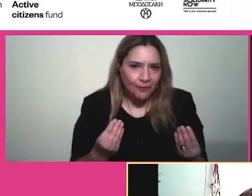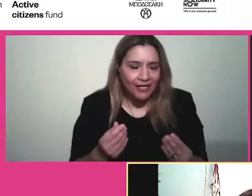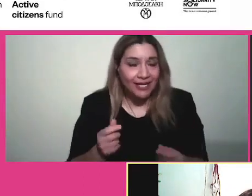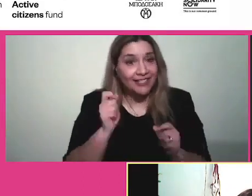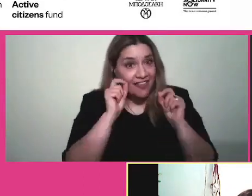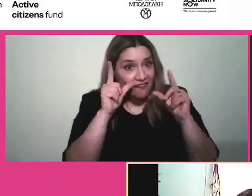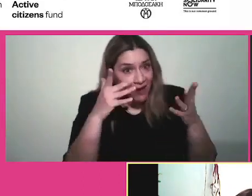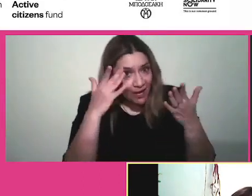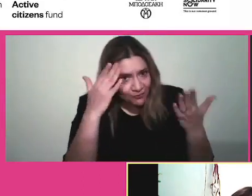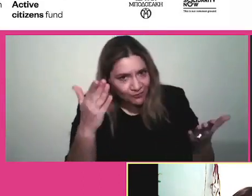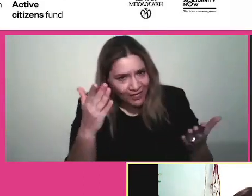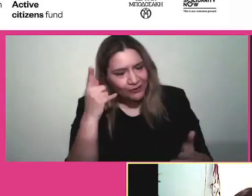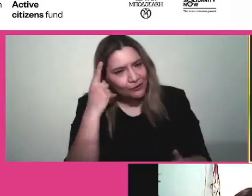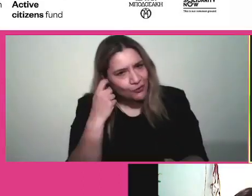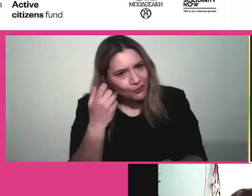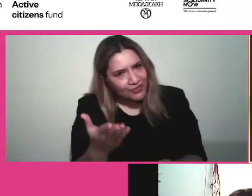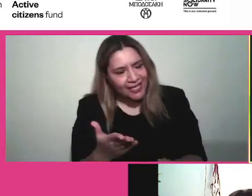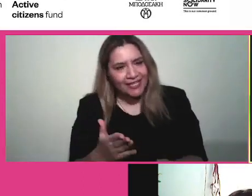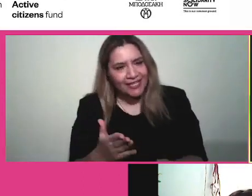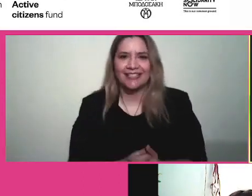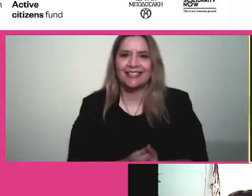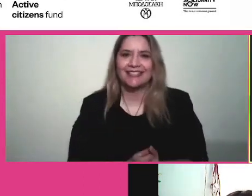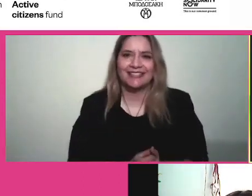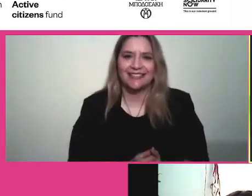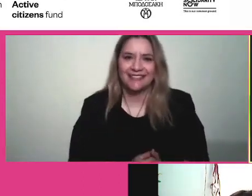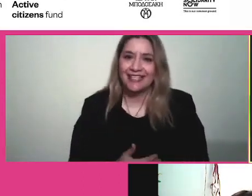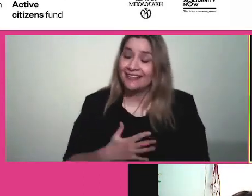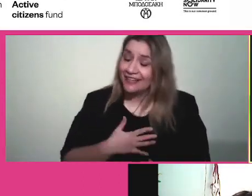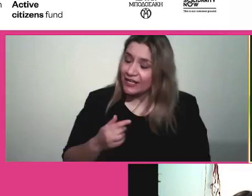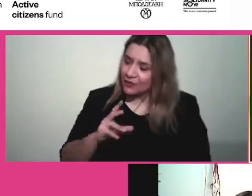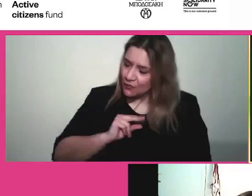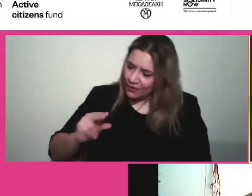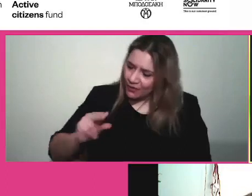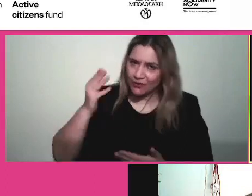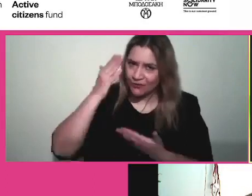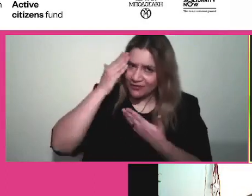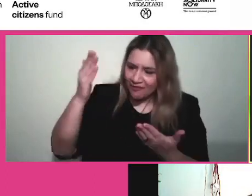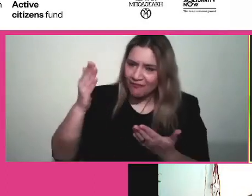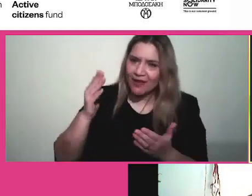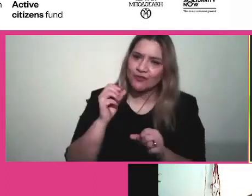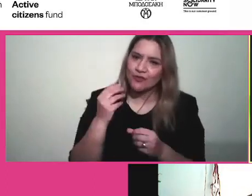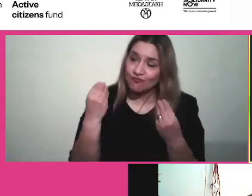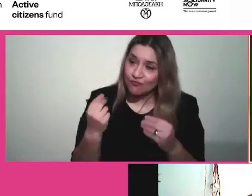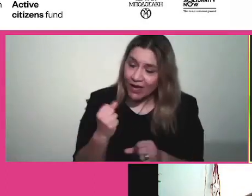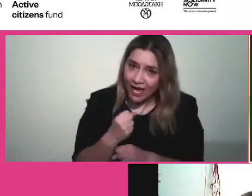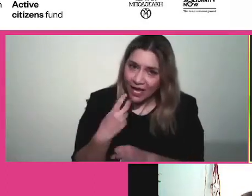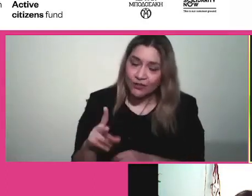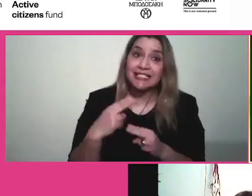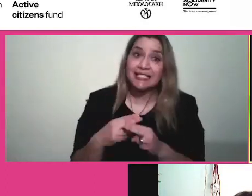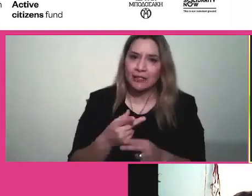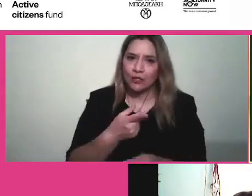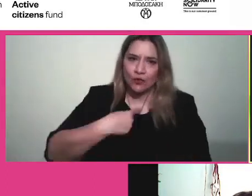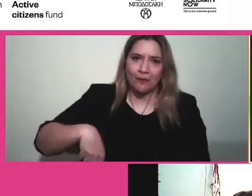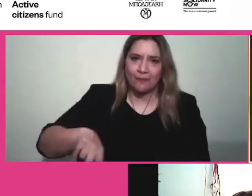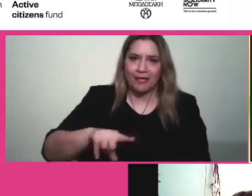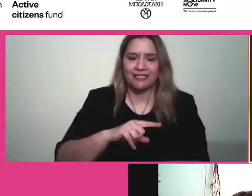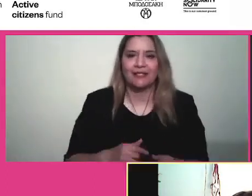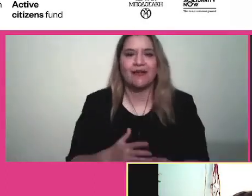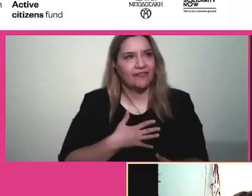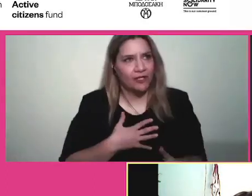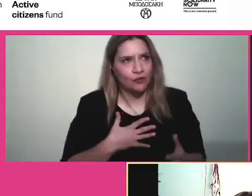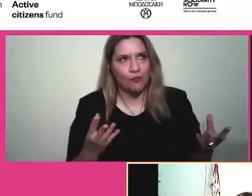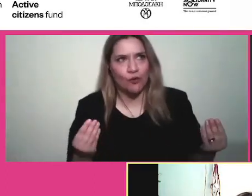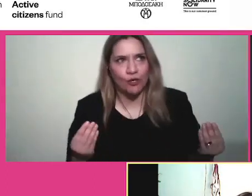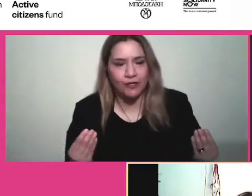θαυμάζουμε. Το ξέρεις. Χαρά μου, πραγματικά. Και εγώ σας θαυμάζω για το έργο σας και είναι πάρα πολύ σημαντικό για μας. Ευχαριστούμε